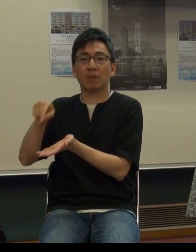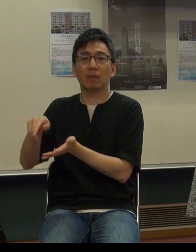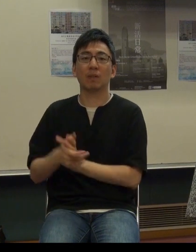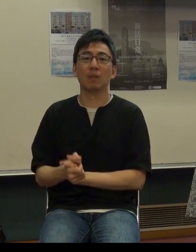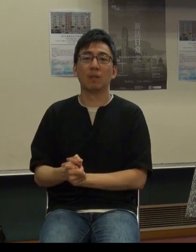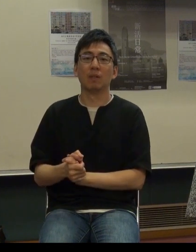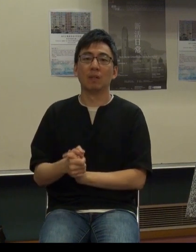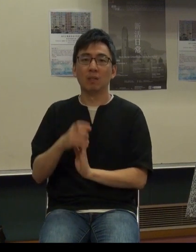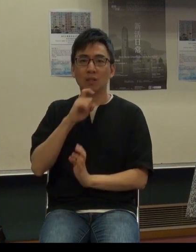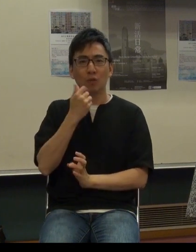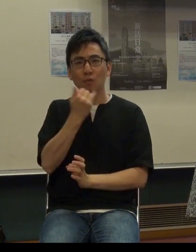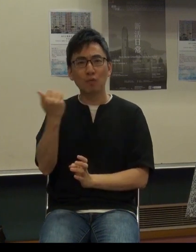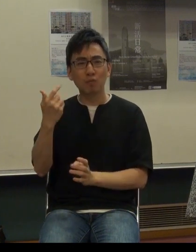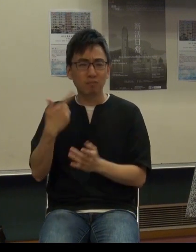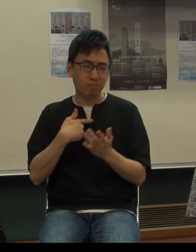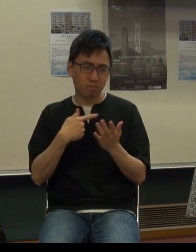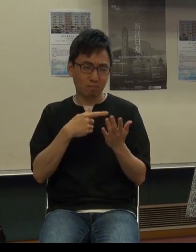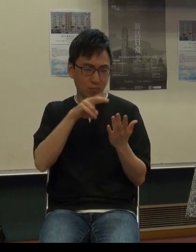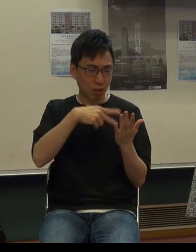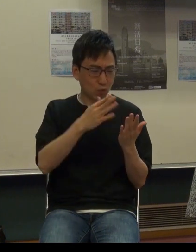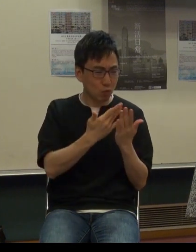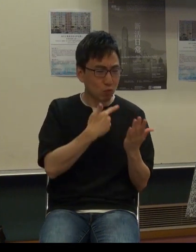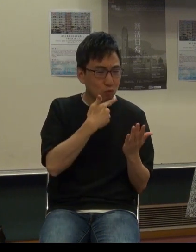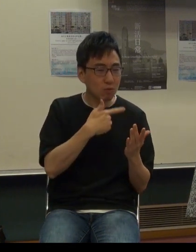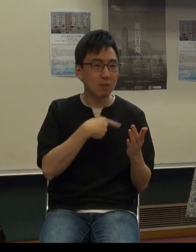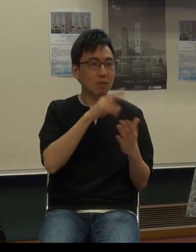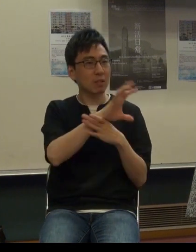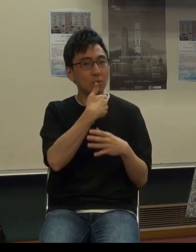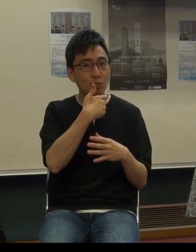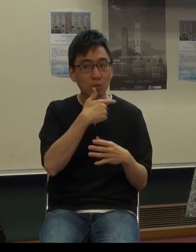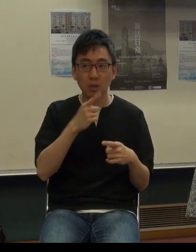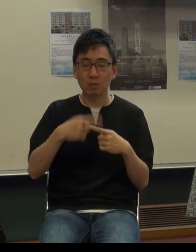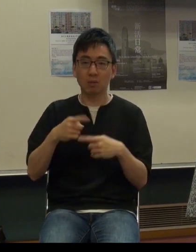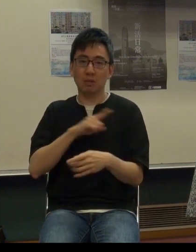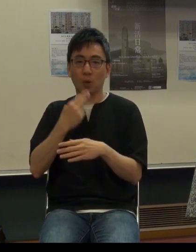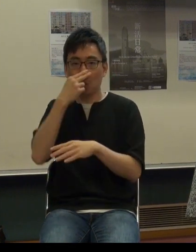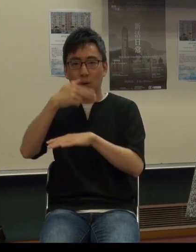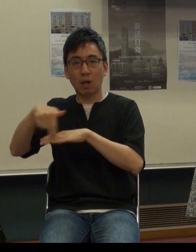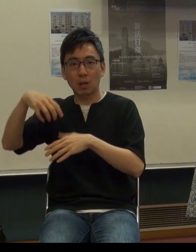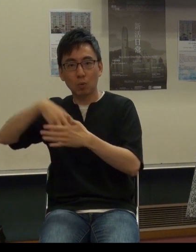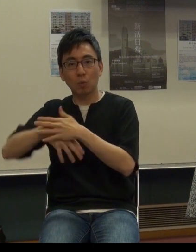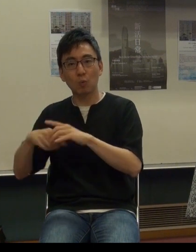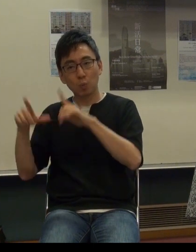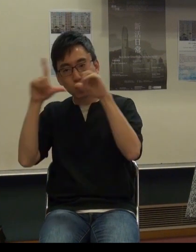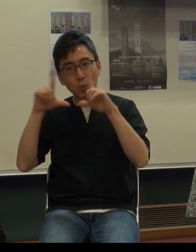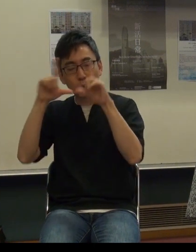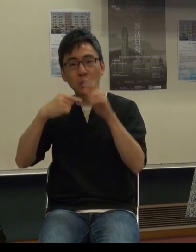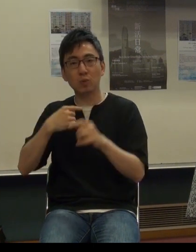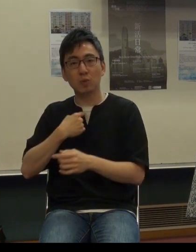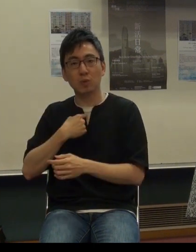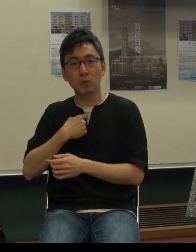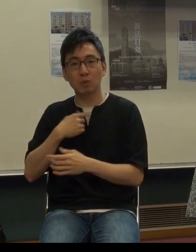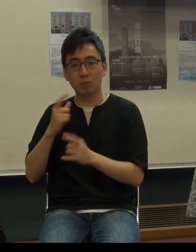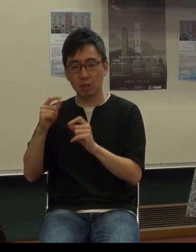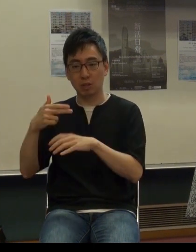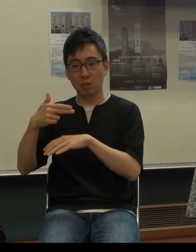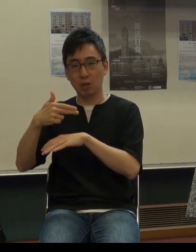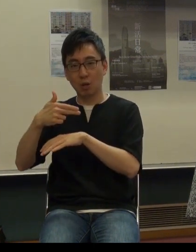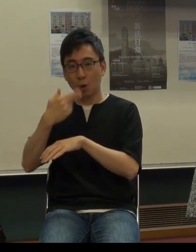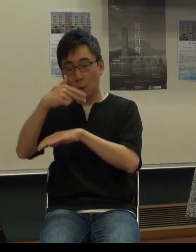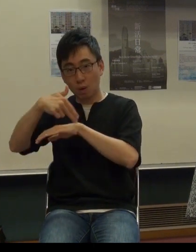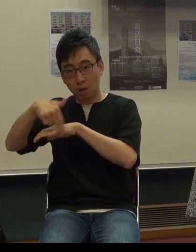有很多人可能不喜歡看書，有很多人不喜歡看電影，但是你必須要在一個空間裡面生活， 咁所以咧空間嘅研究